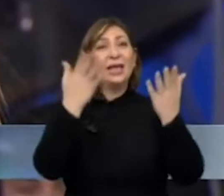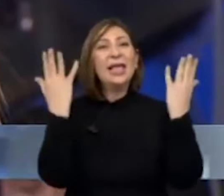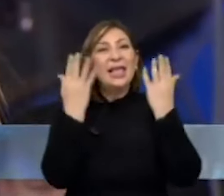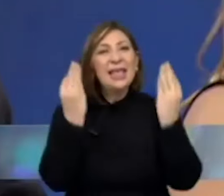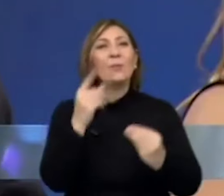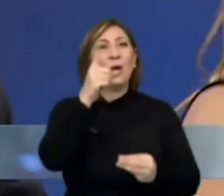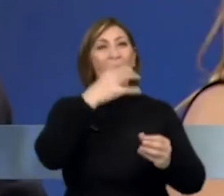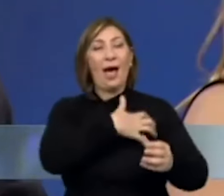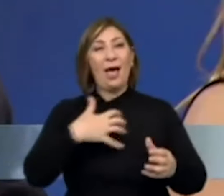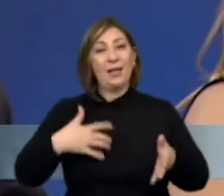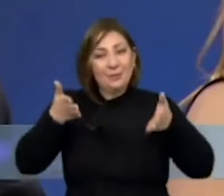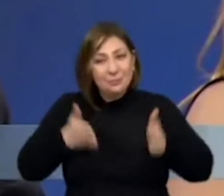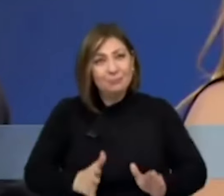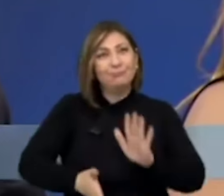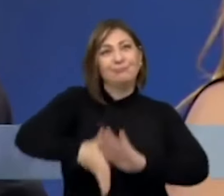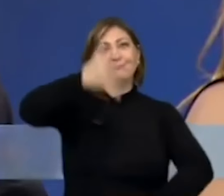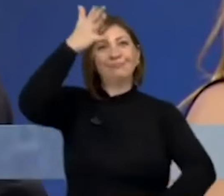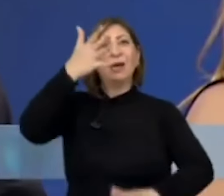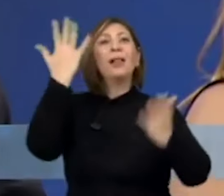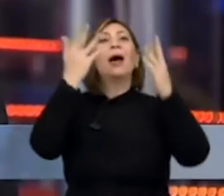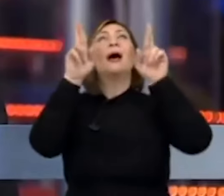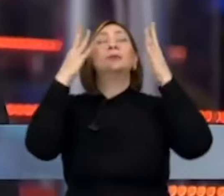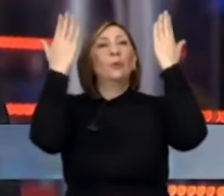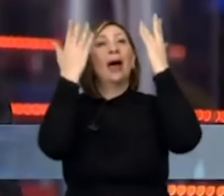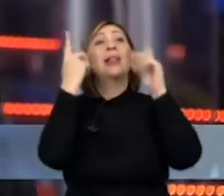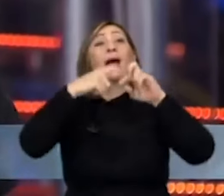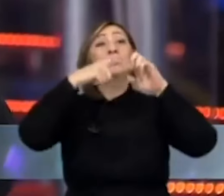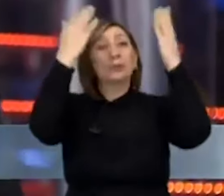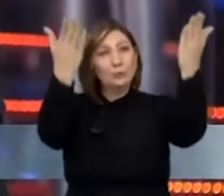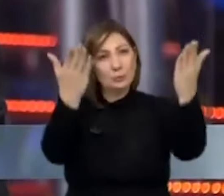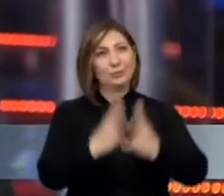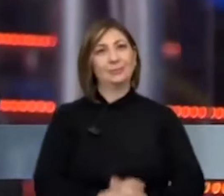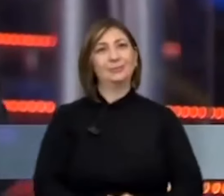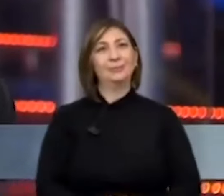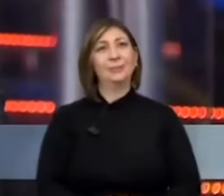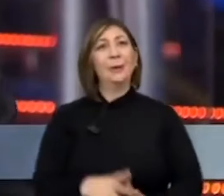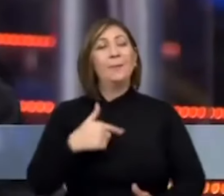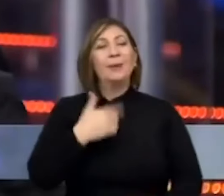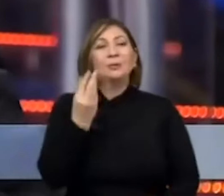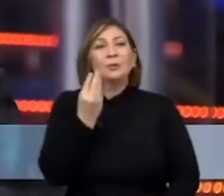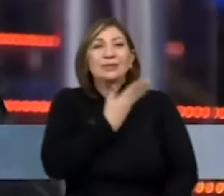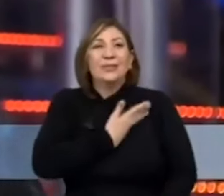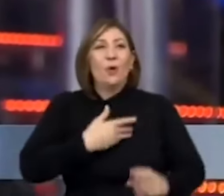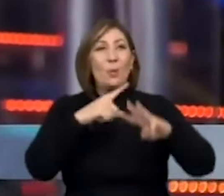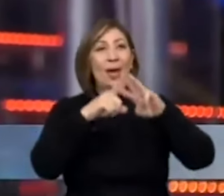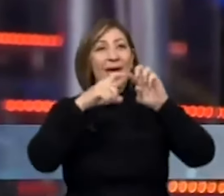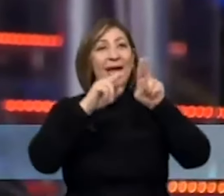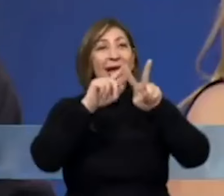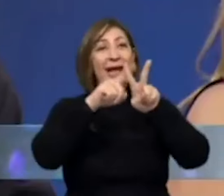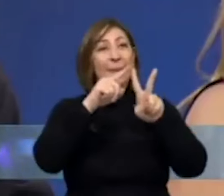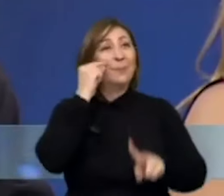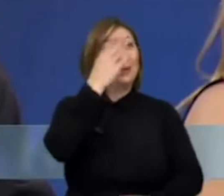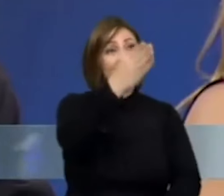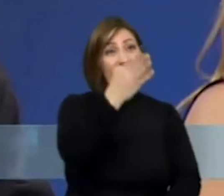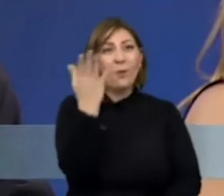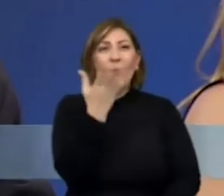öyle bir evlat anaları babaları yetiştirmiş ki Allah razı olsun diyorum. Sizden razı olsun. Ben çok seviyorum Erkan Bey'i. Öncelikle